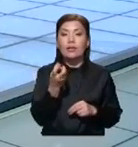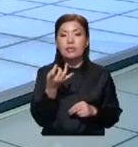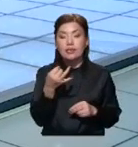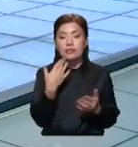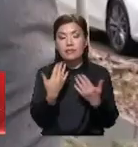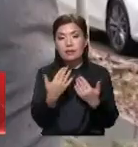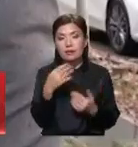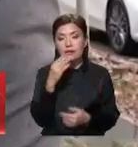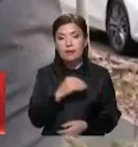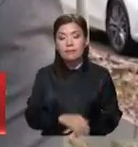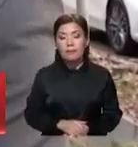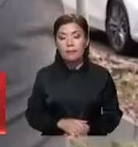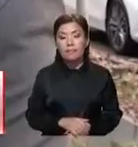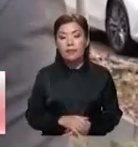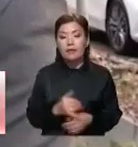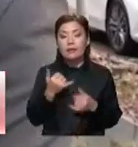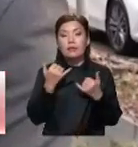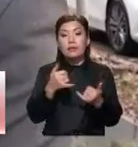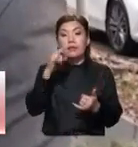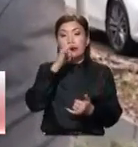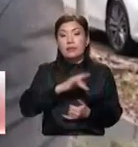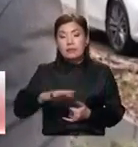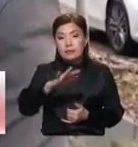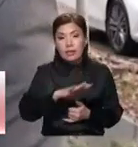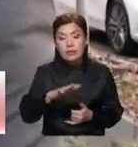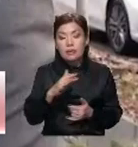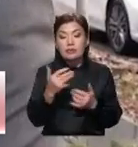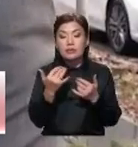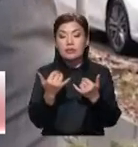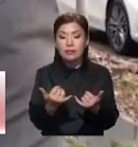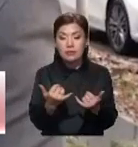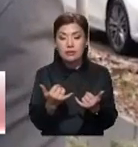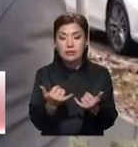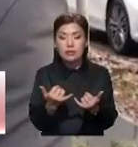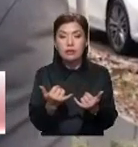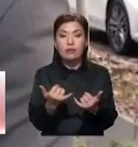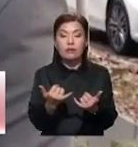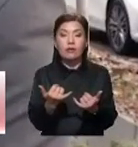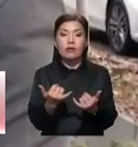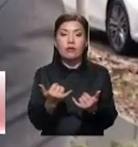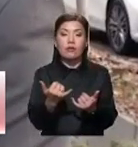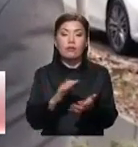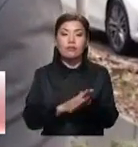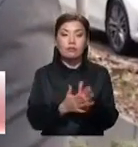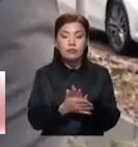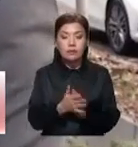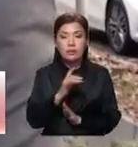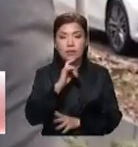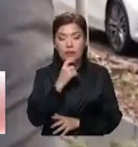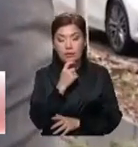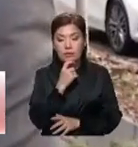диалоге. Для Казахстана, конечно же, в текущих геополитических условиях и геоэкономических